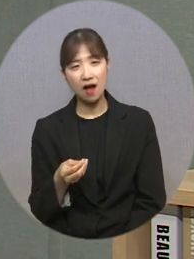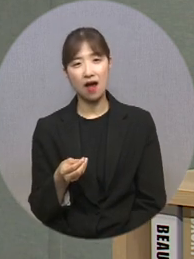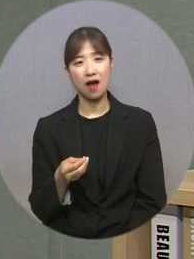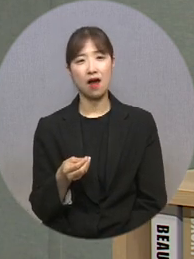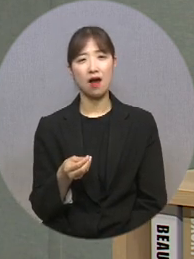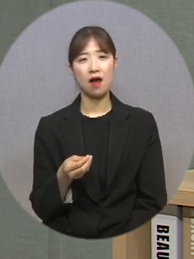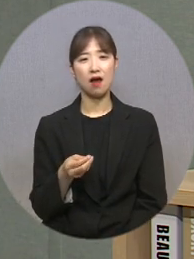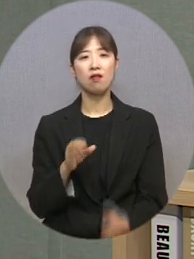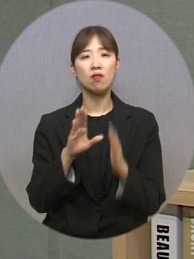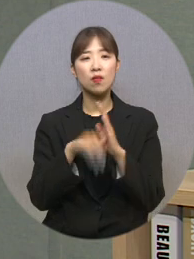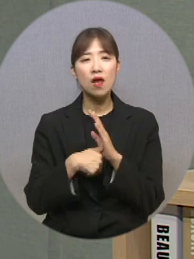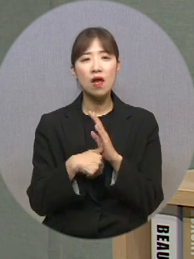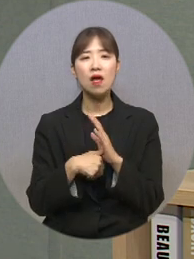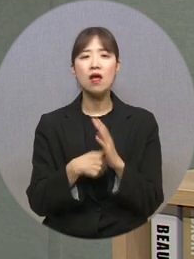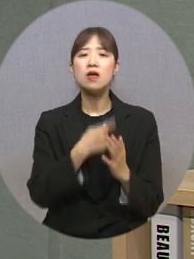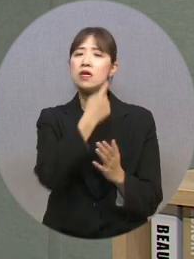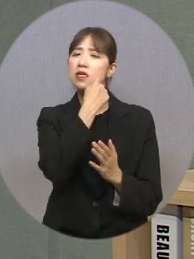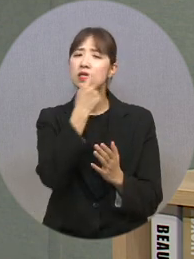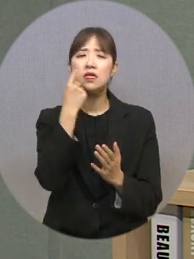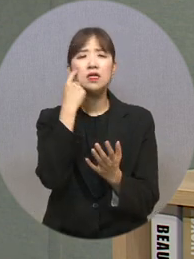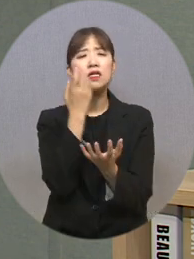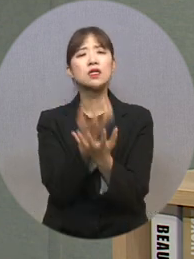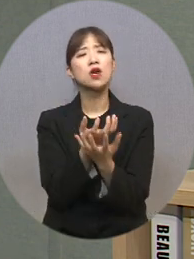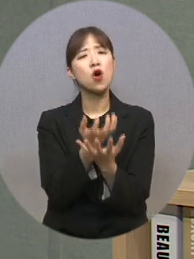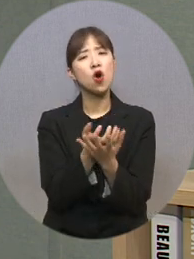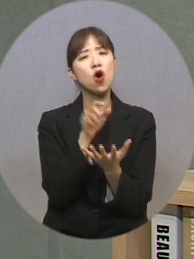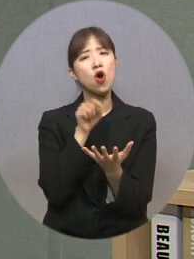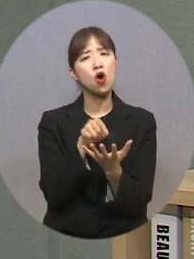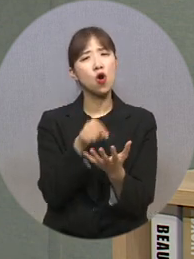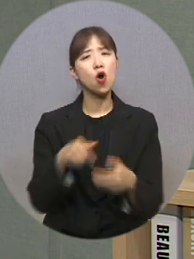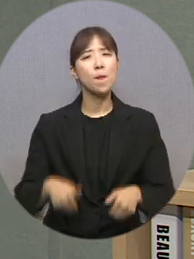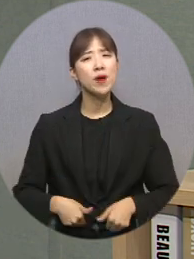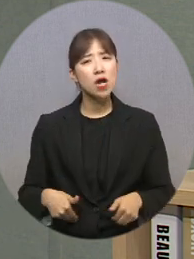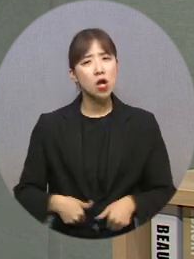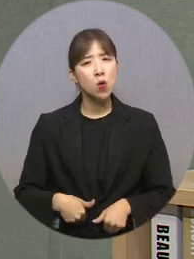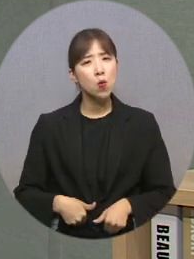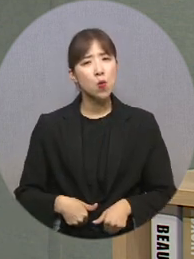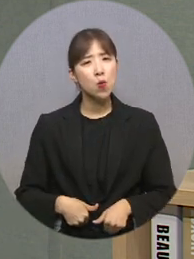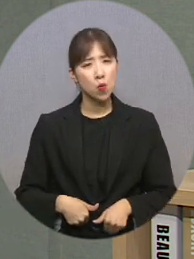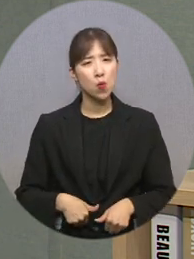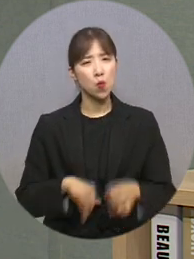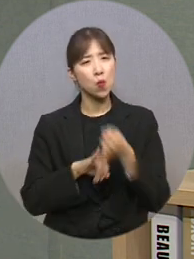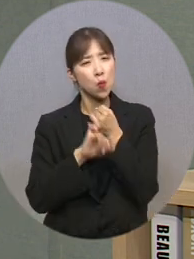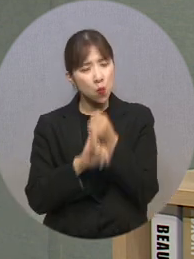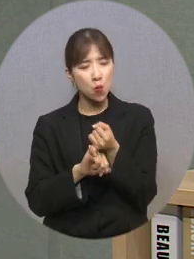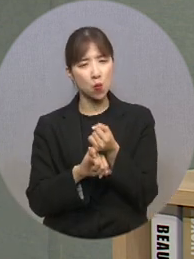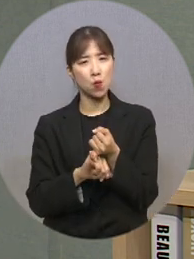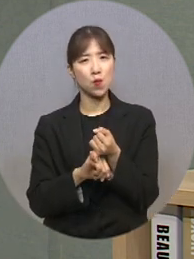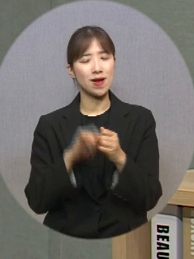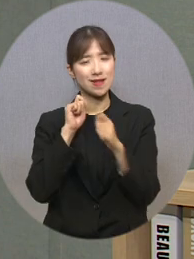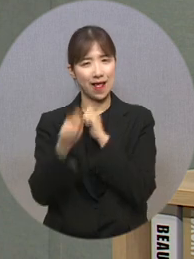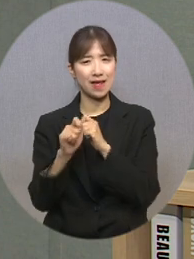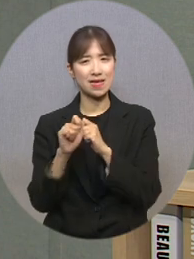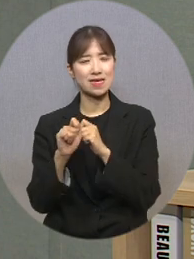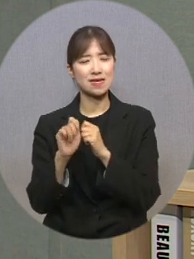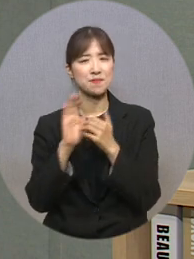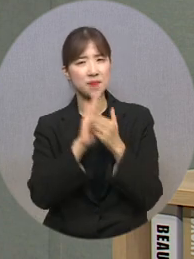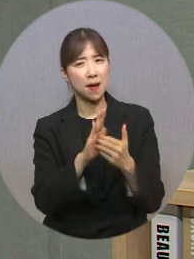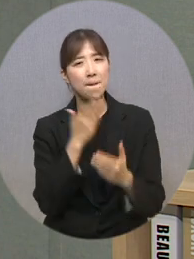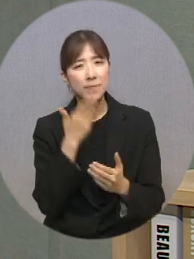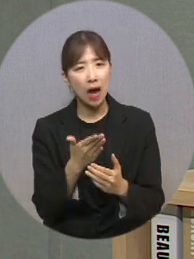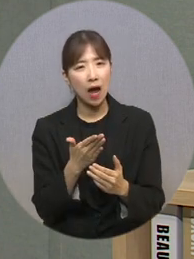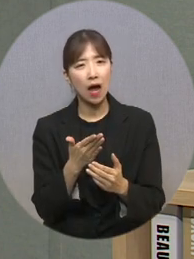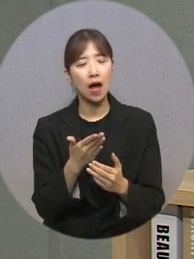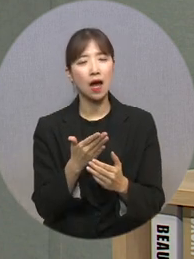그 차용할 때 어떤 형태의 증서를 확보해야 사기가 안 되다든가 예.